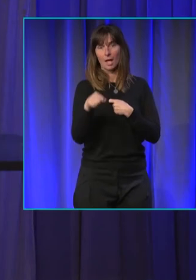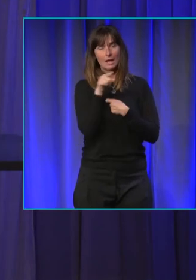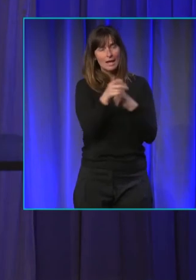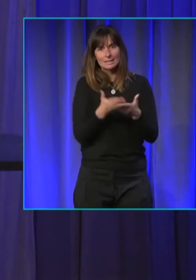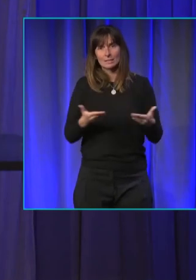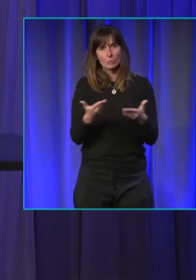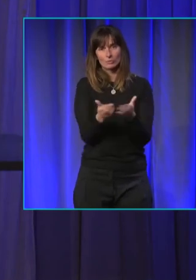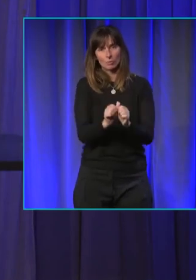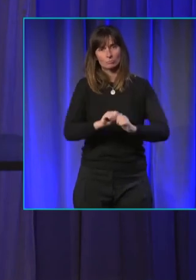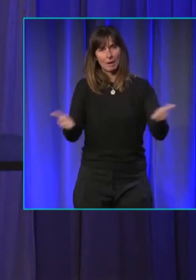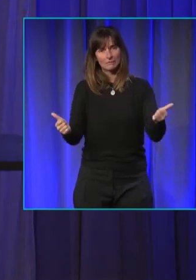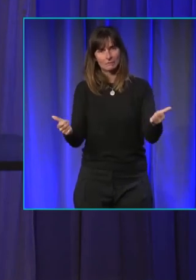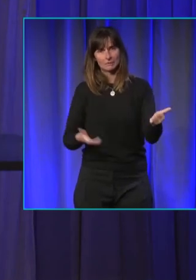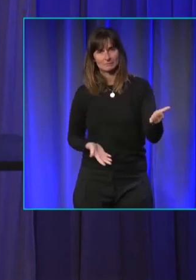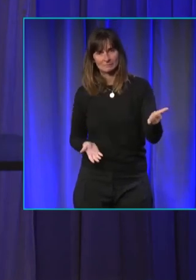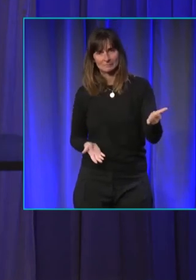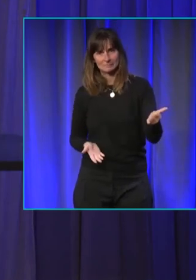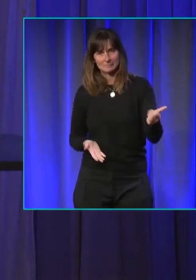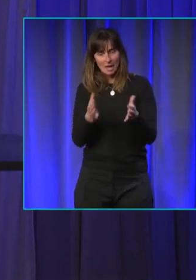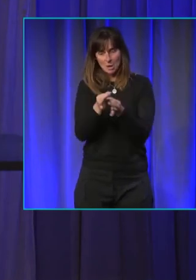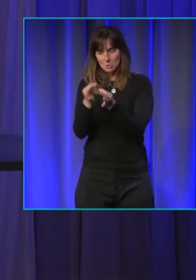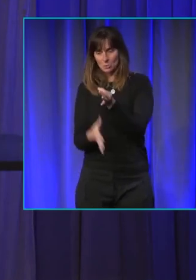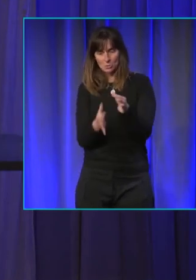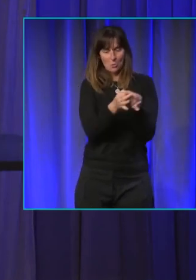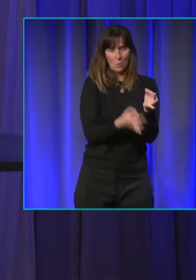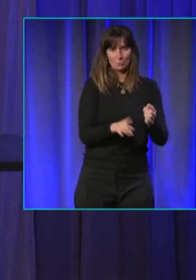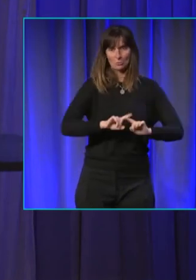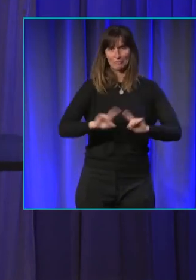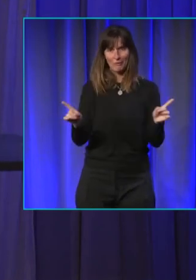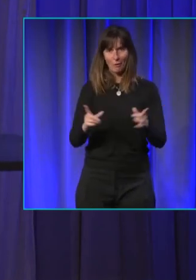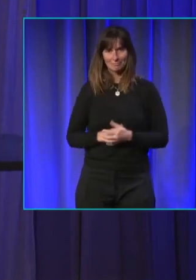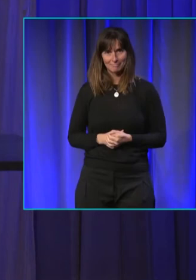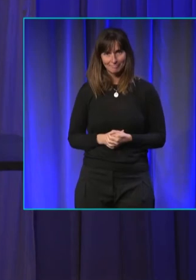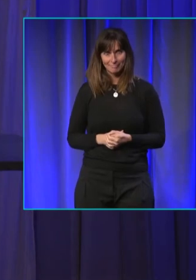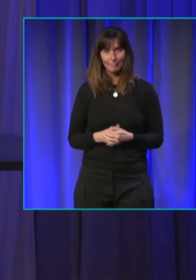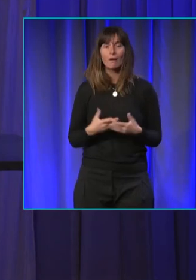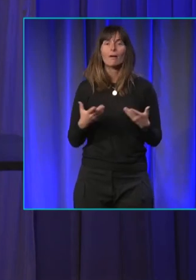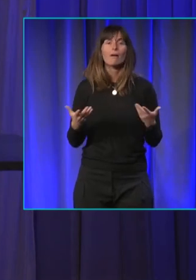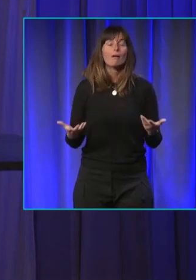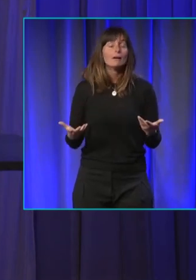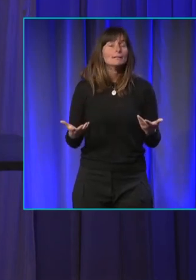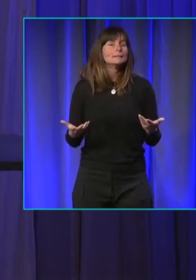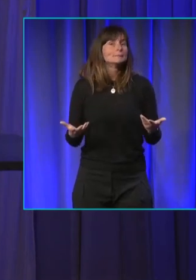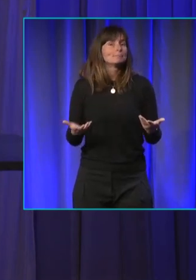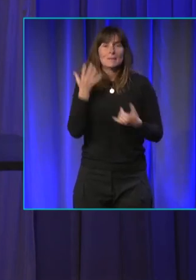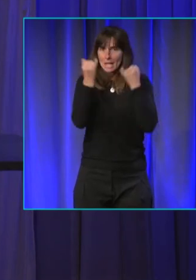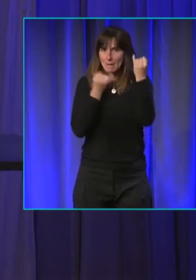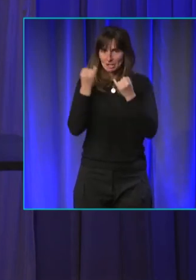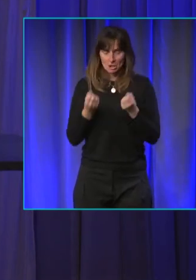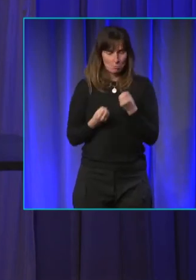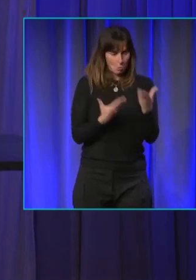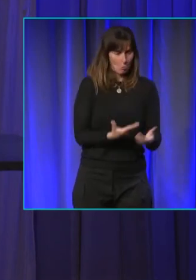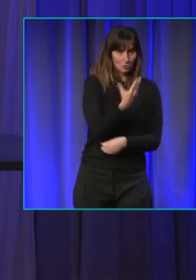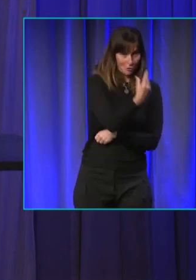complètement de conclusion. C'est-à-dire que si vous proposez, encore une fois, à un enfant et à un